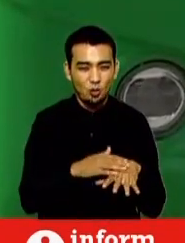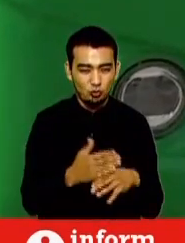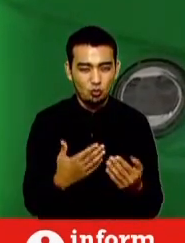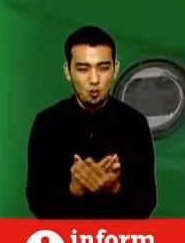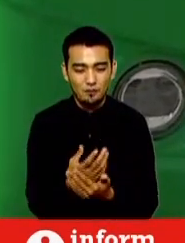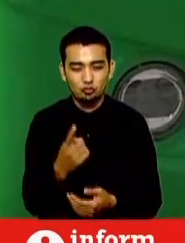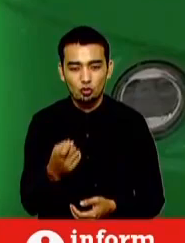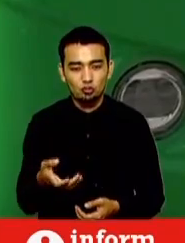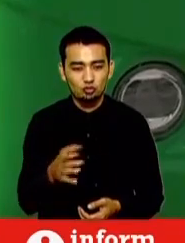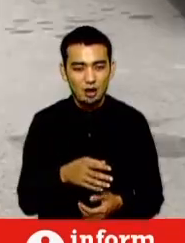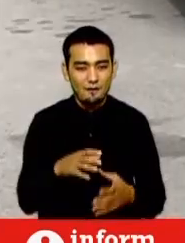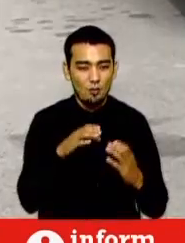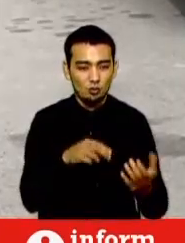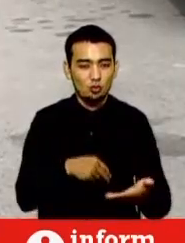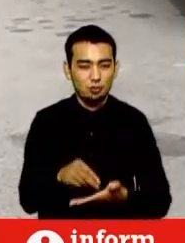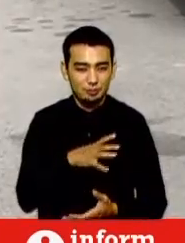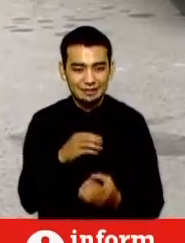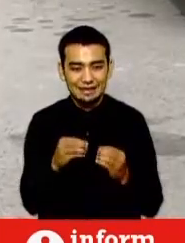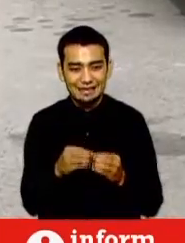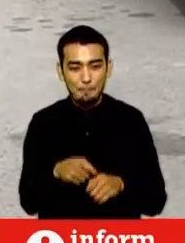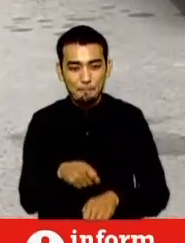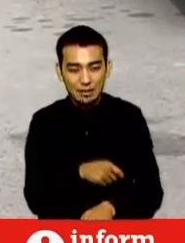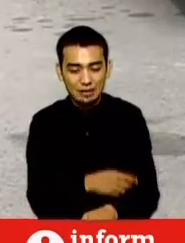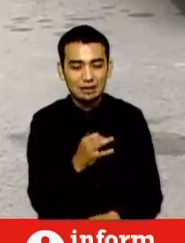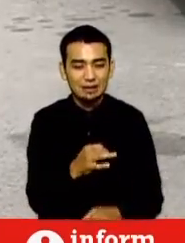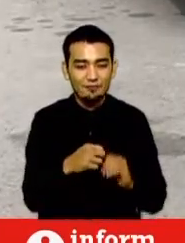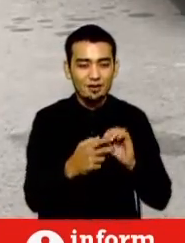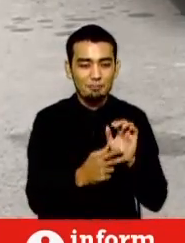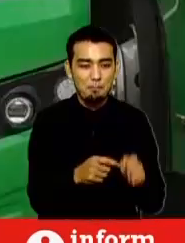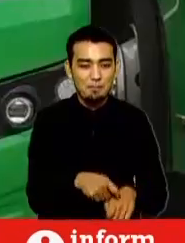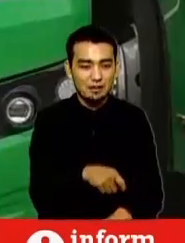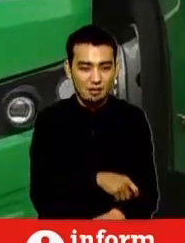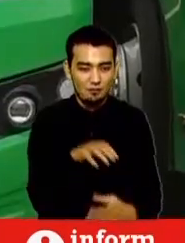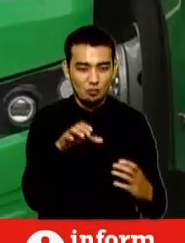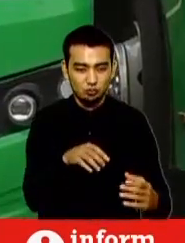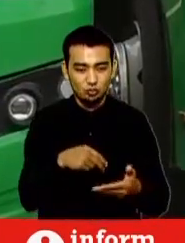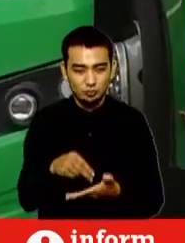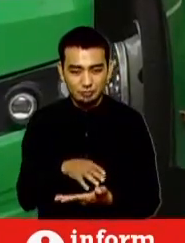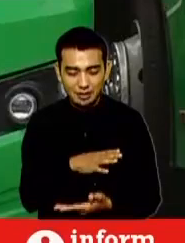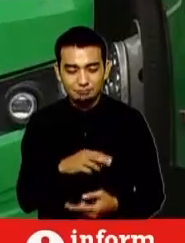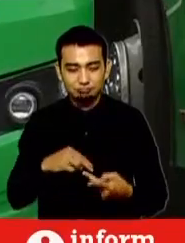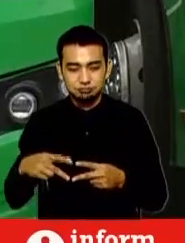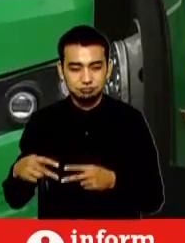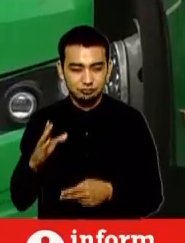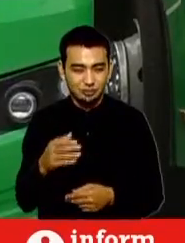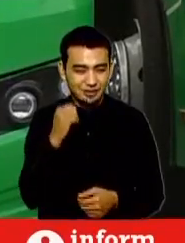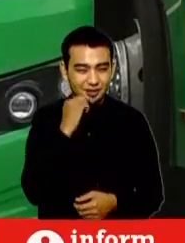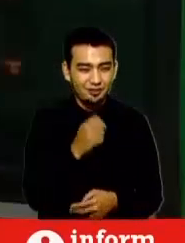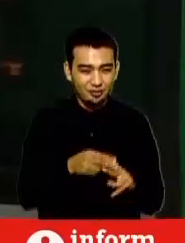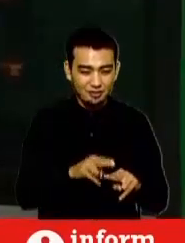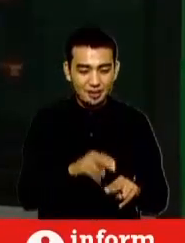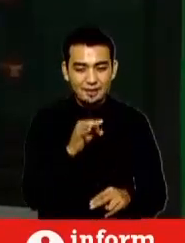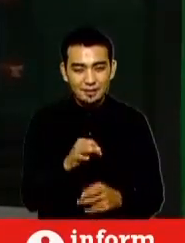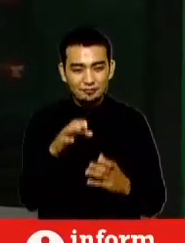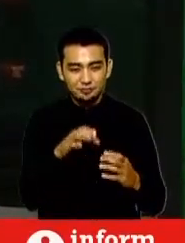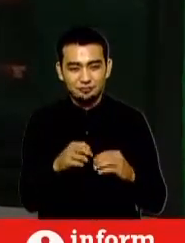100 автобус сатып алынған. 10 метрлік және 18 метрлік қоғамдық көліктер кейбірін алмастыратын болады. Атап айтар болсақ, 10 метр болатын транспорттар